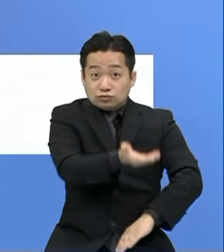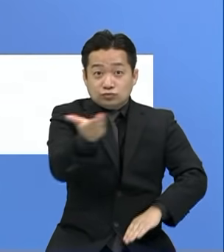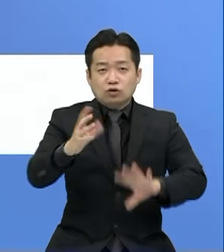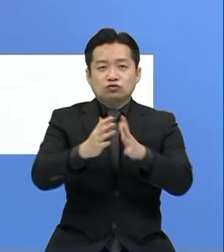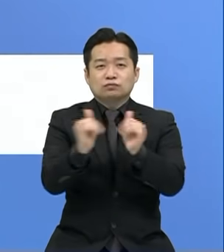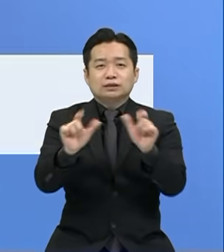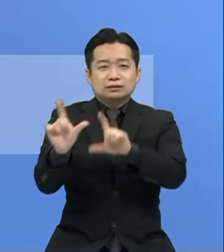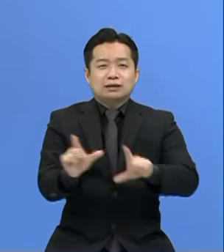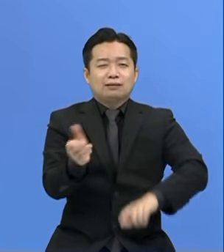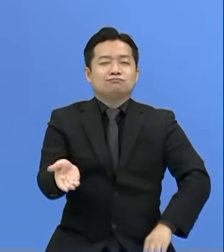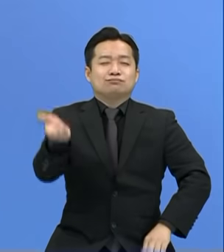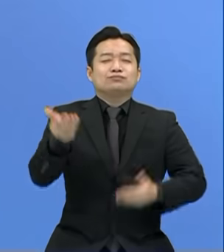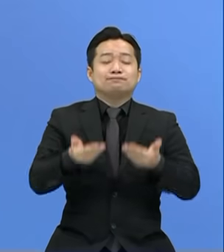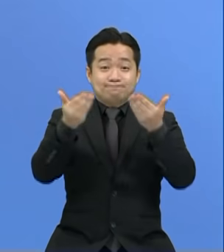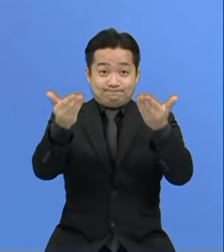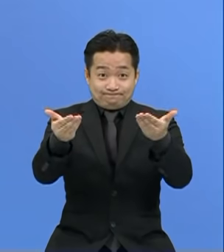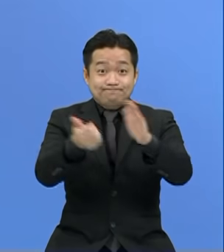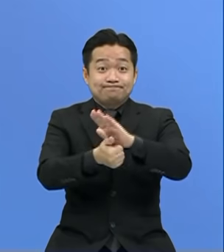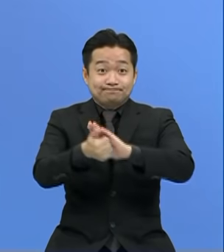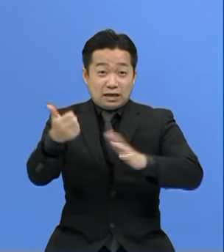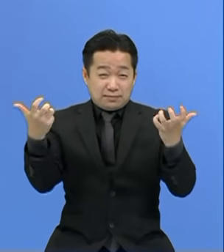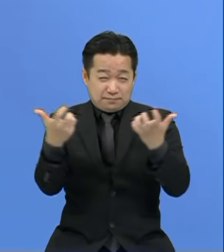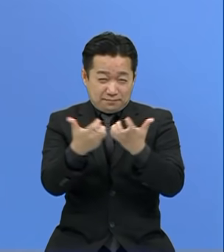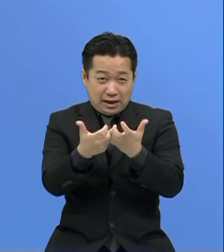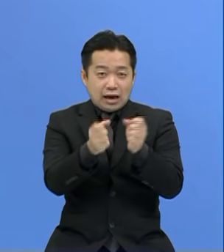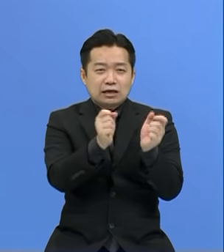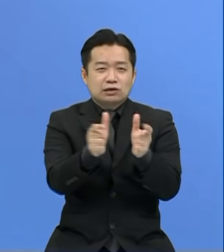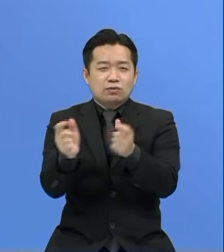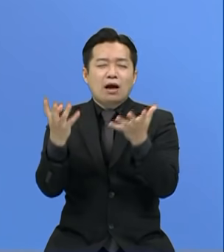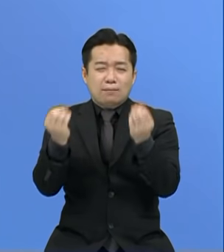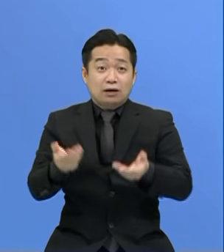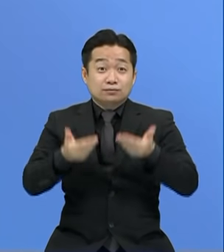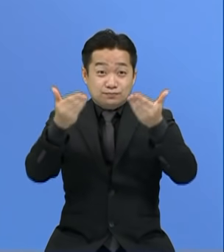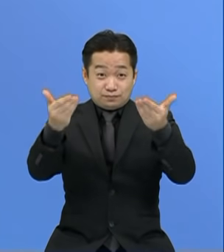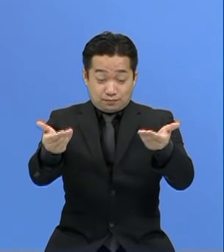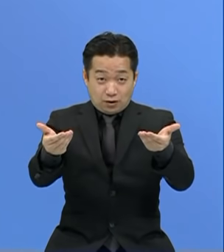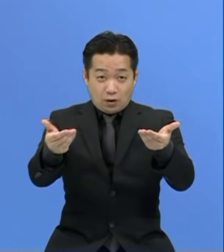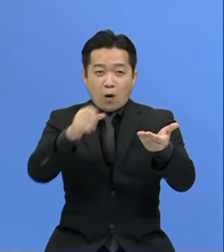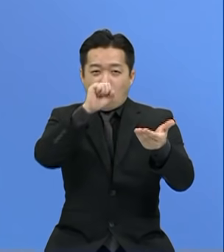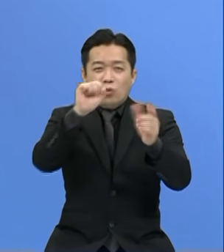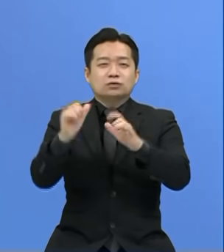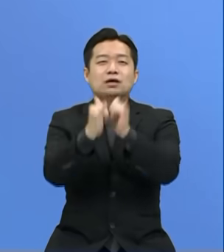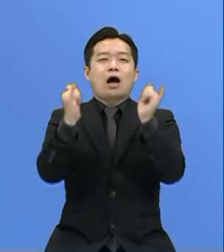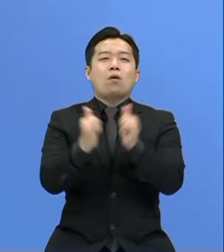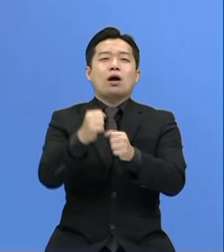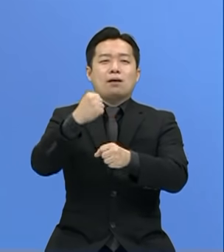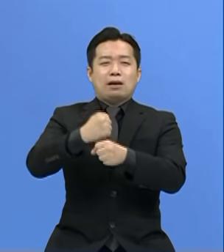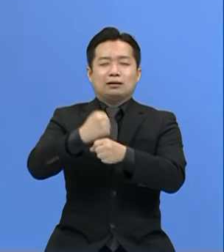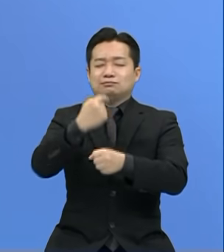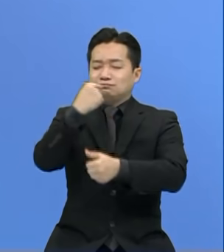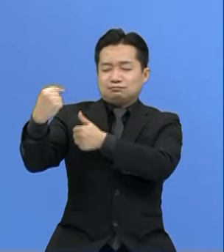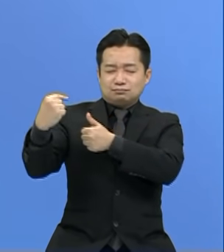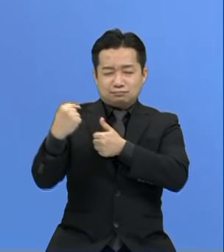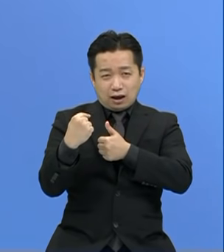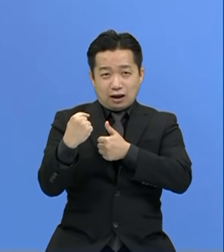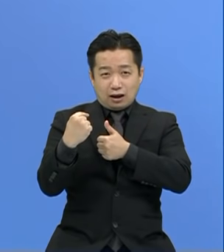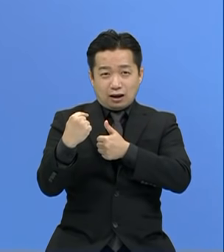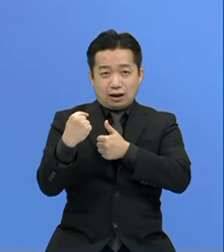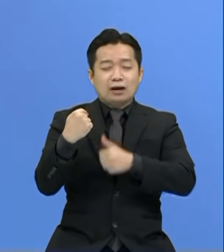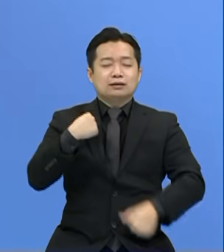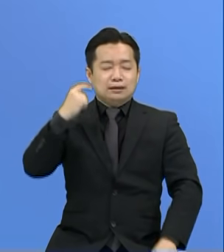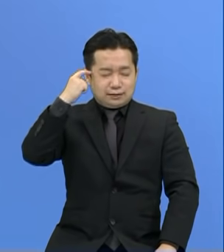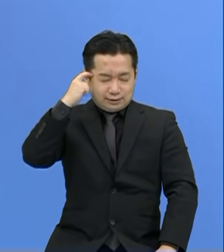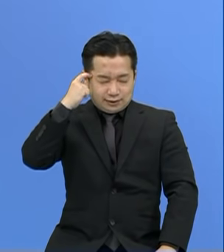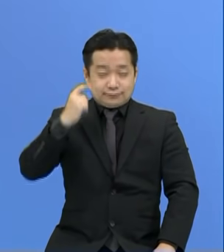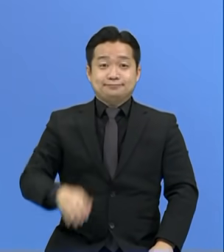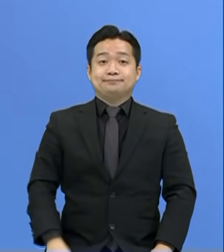개선하고 좀 더 희망 넘치는 또 기회가 넘치는 그런 활력 있는 사회 만들어라 이런 명령으로 저는